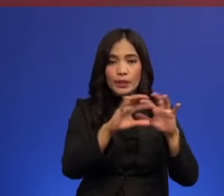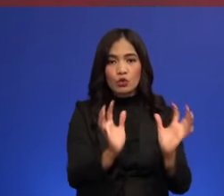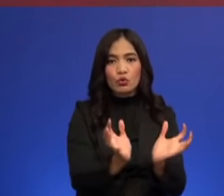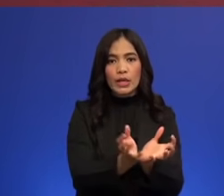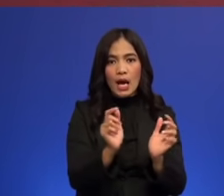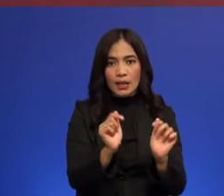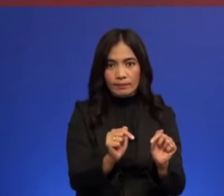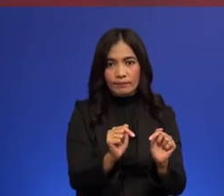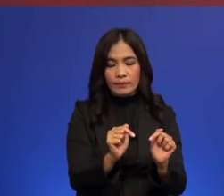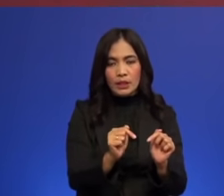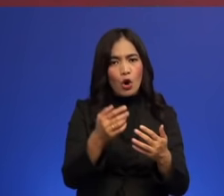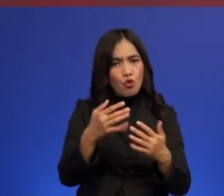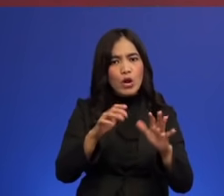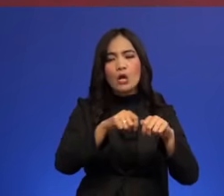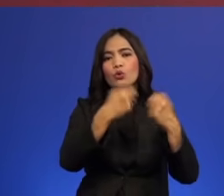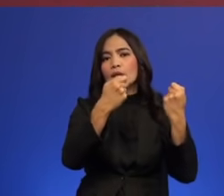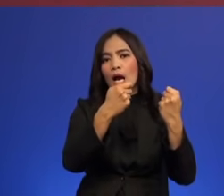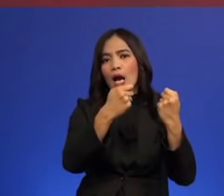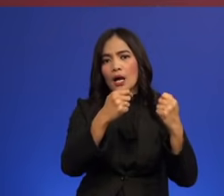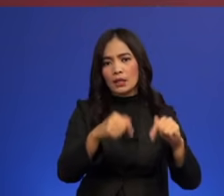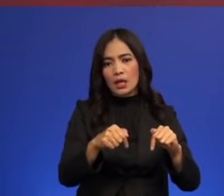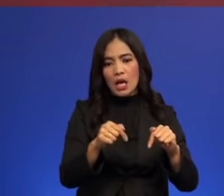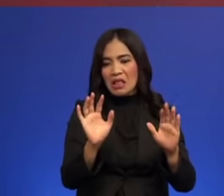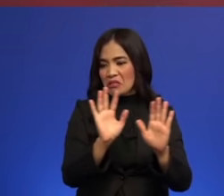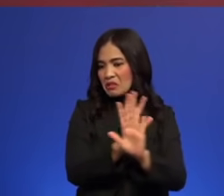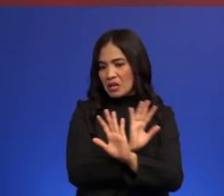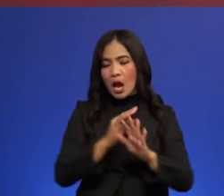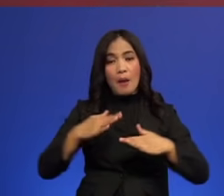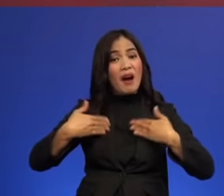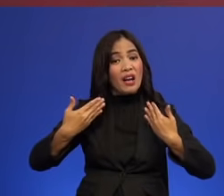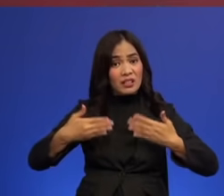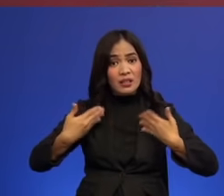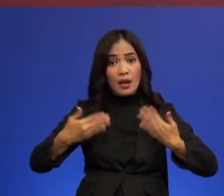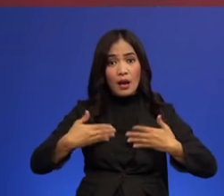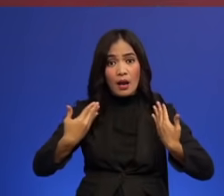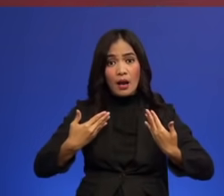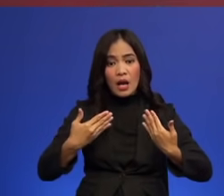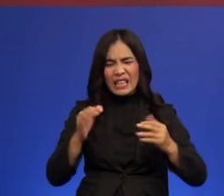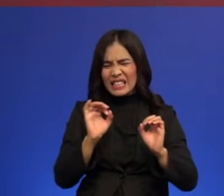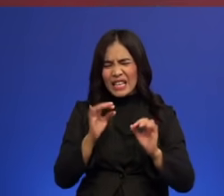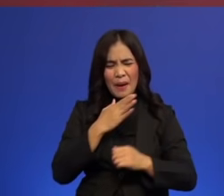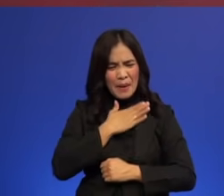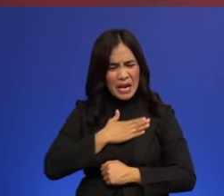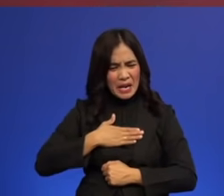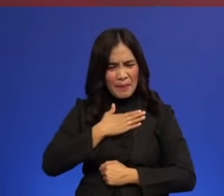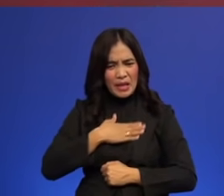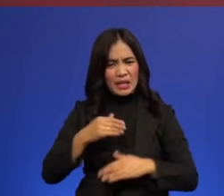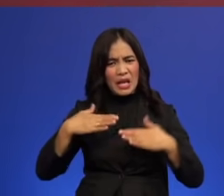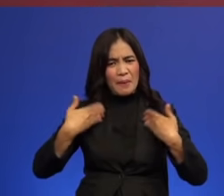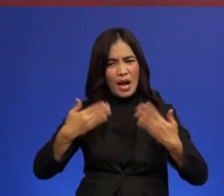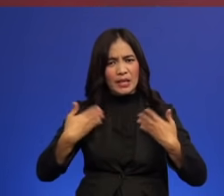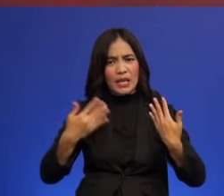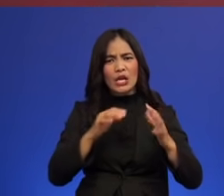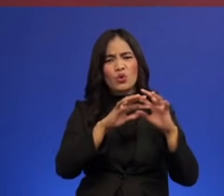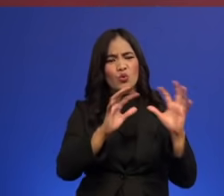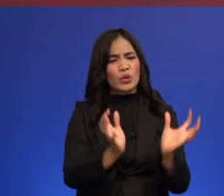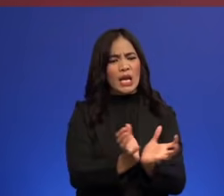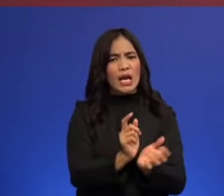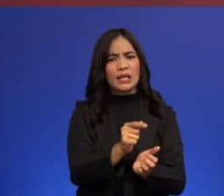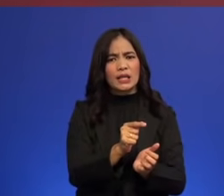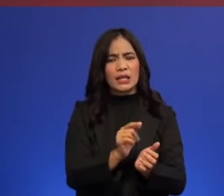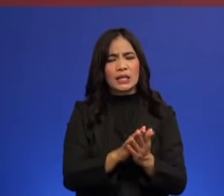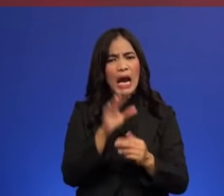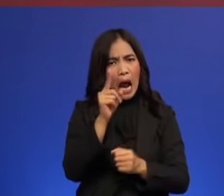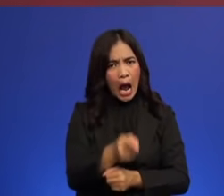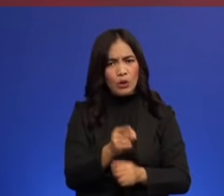yang sudah rusak ini, tidak bahagia, tidak menikmati kebahagiaan yang